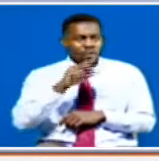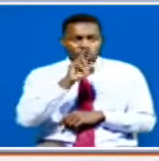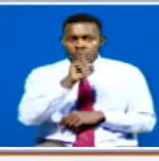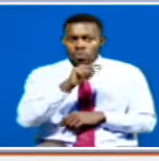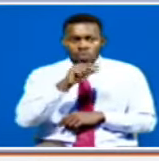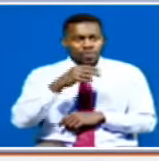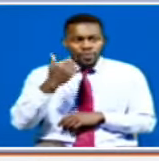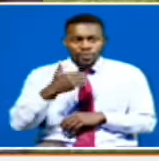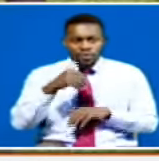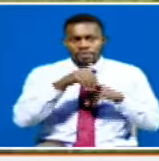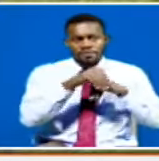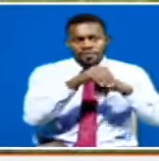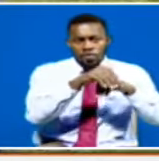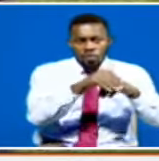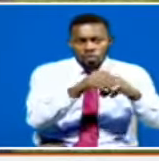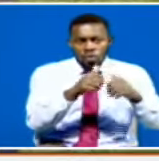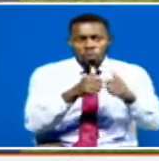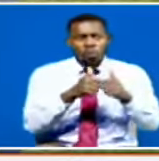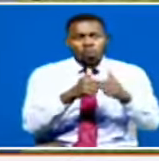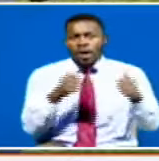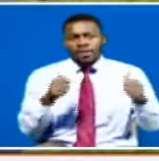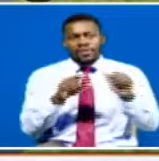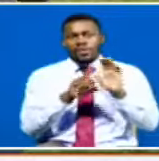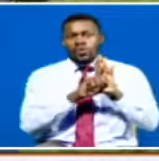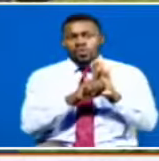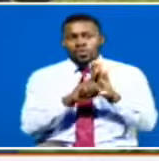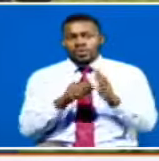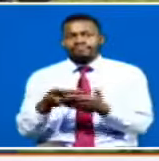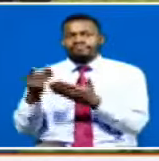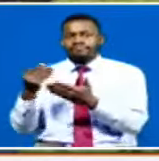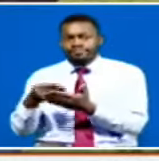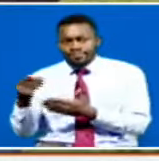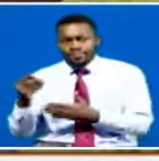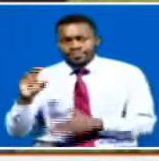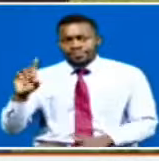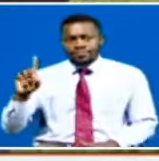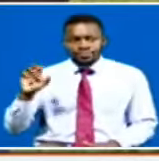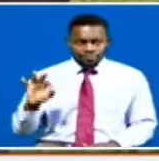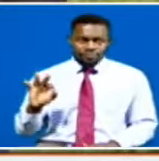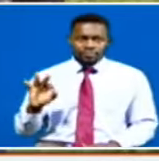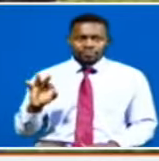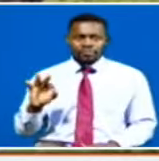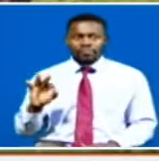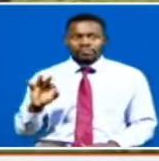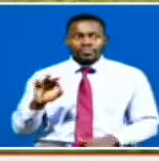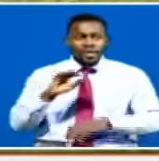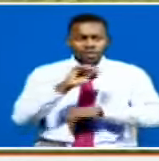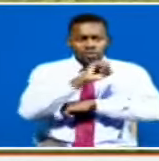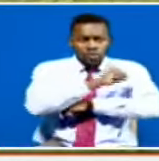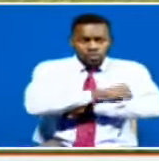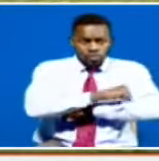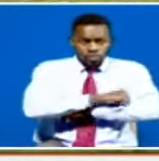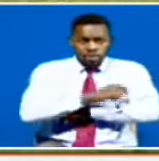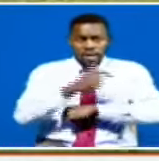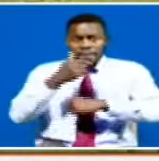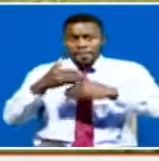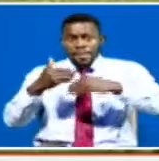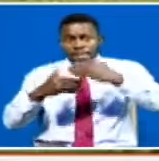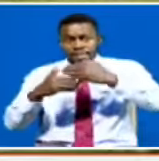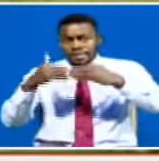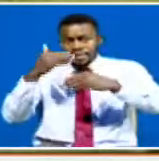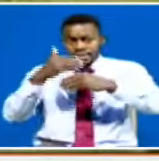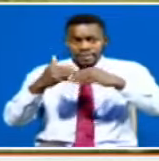zikisimamishwa kulipwa. Safari yetu imeweza kutufikisha hapa ambapo shule hiyo tayari ingekuwa imejengwa na wanafunzi kuketi darasani kuendelea